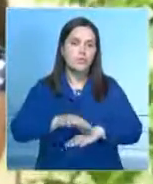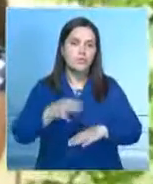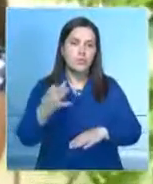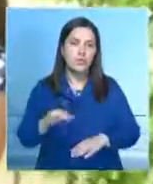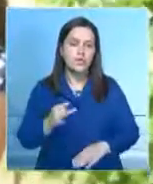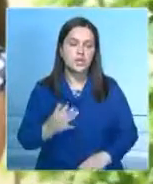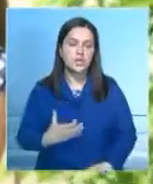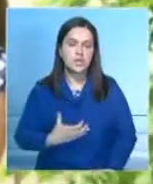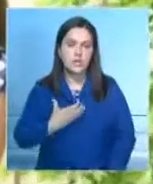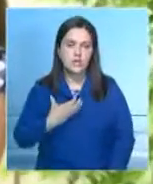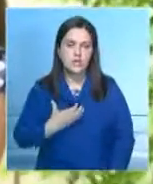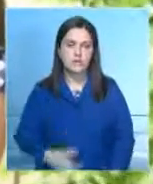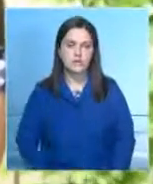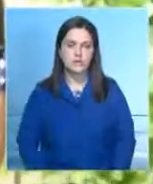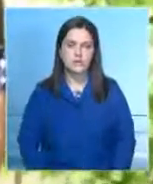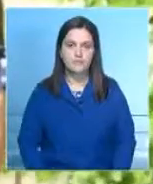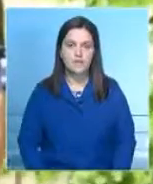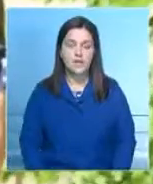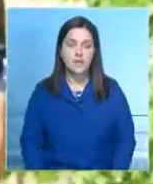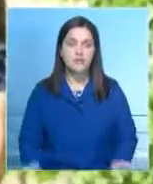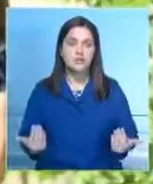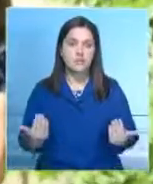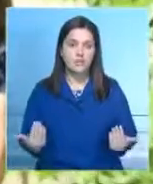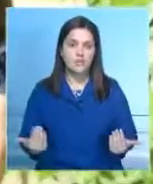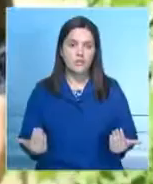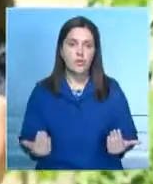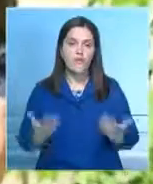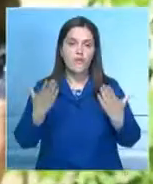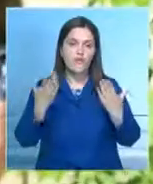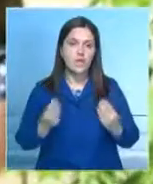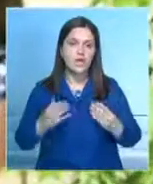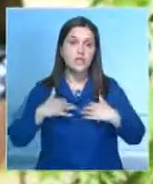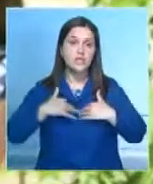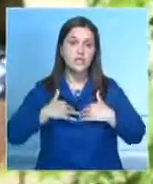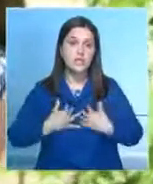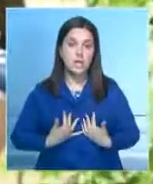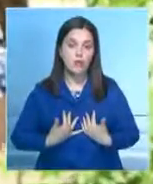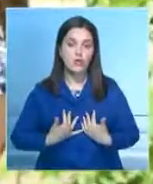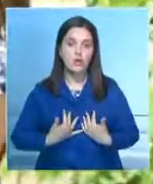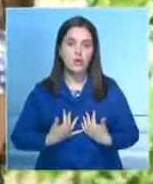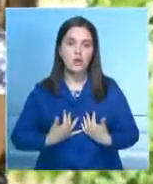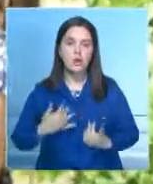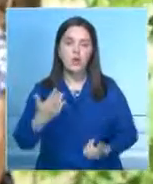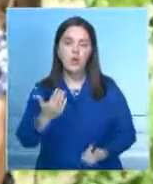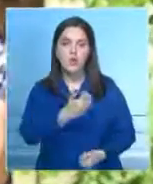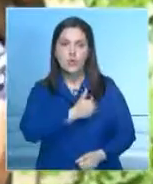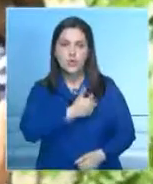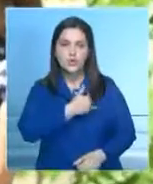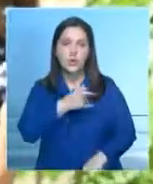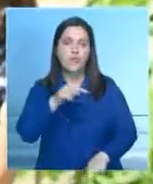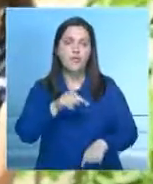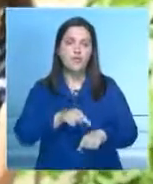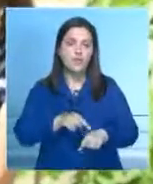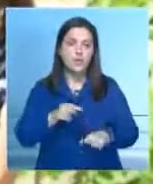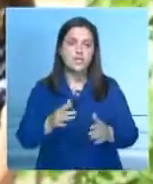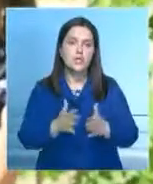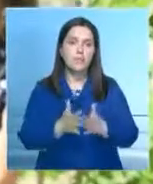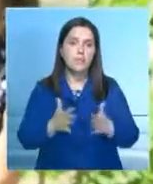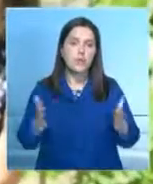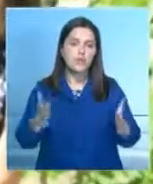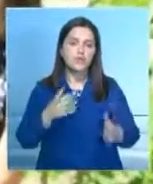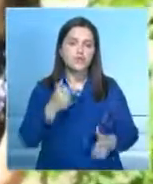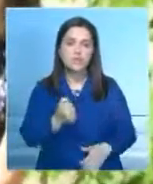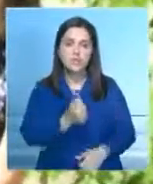очень страшно. Поэтому сегодня, в день траура, хочется выразить огромное